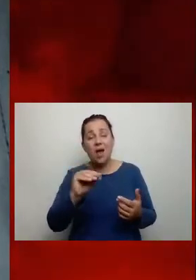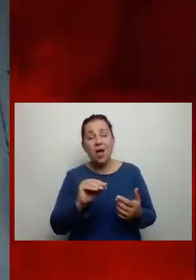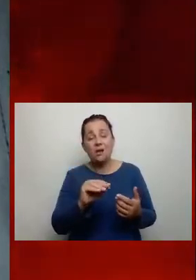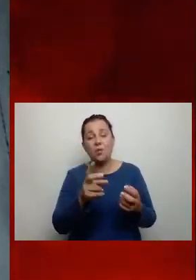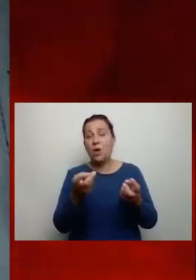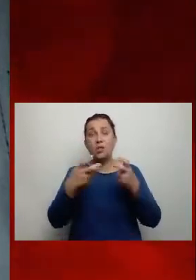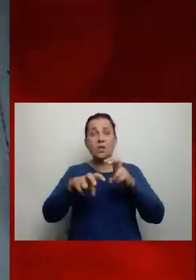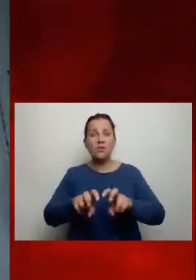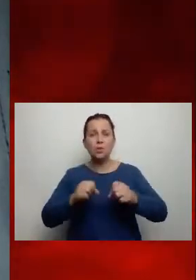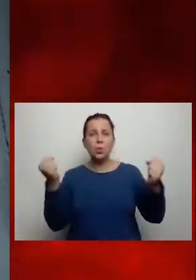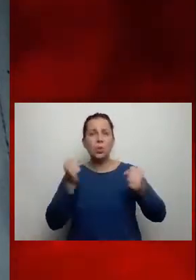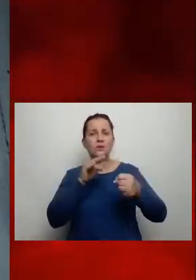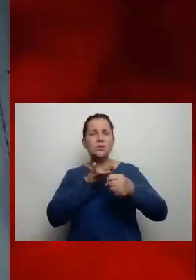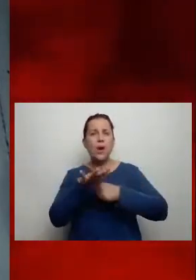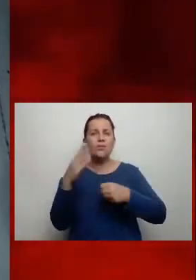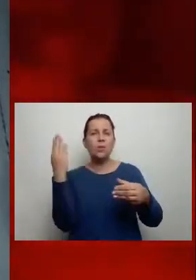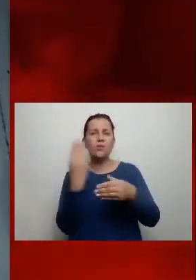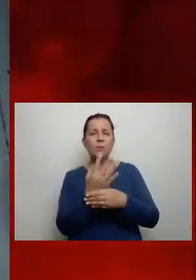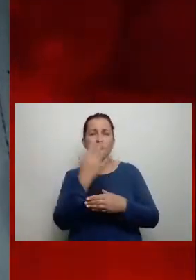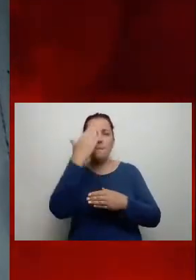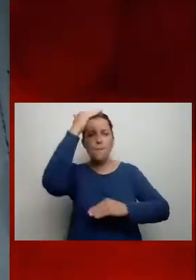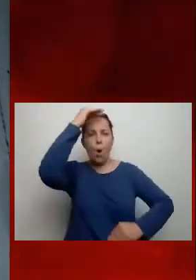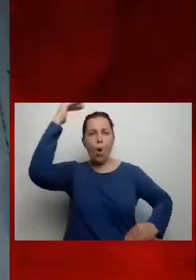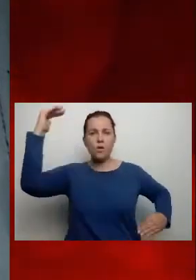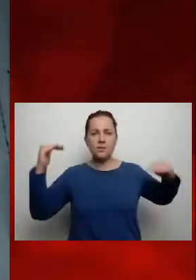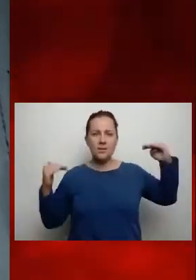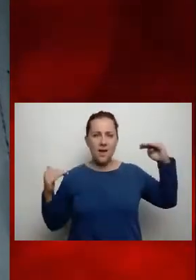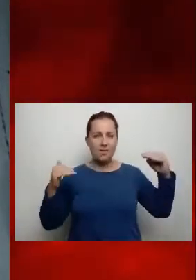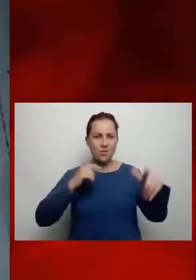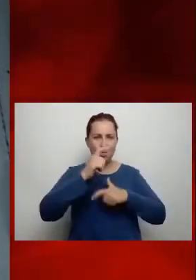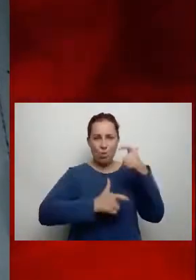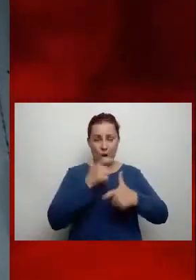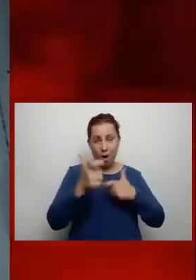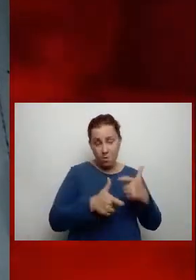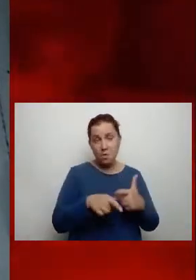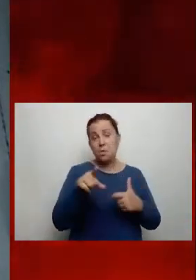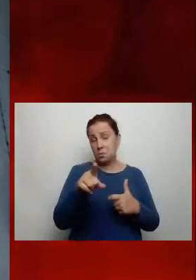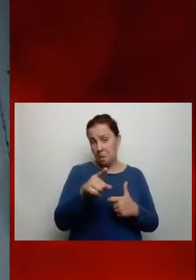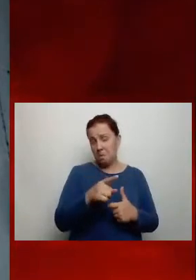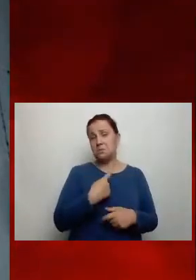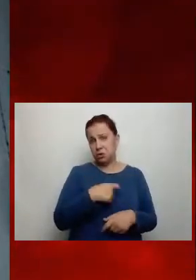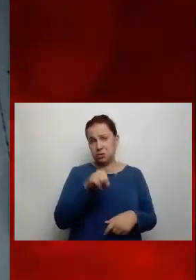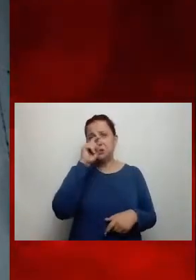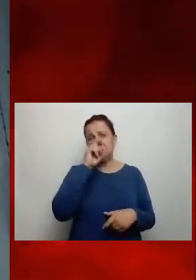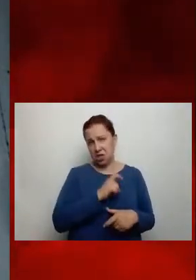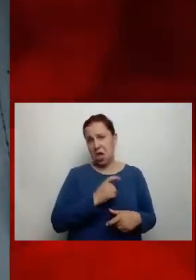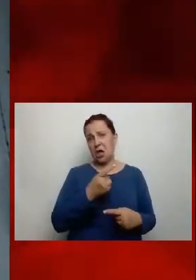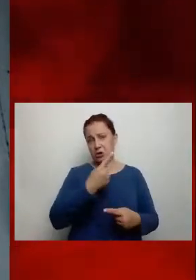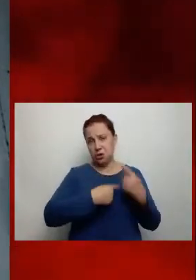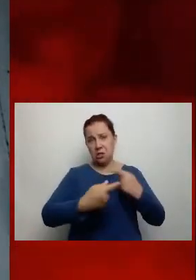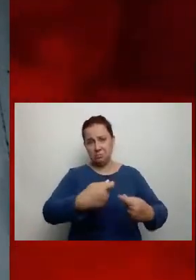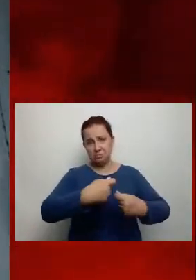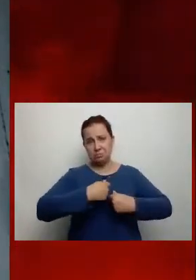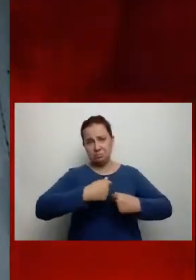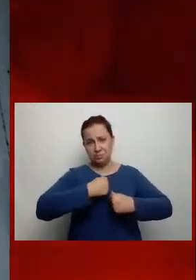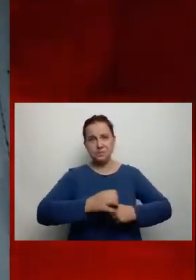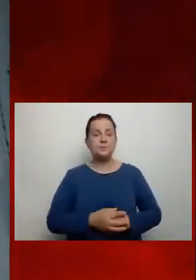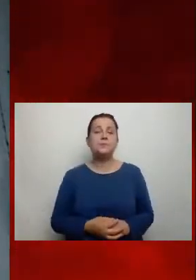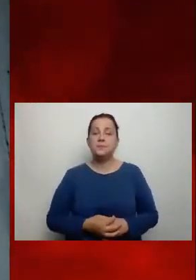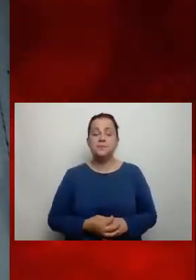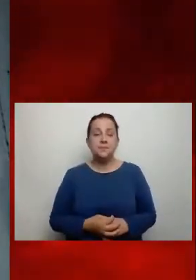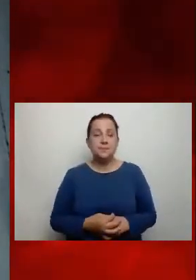firmę portretową i rzeczywiście z tego miał całkiem przyzwoity dochód.